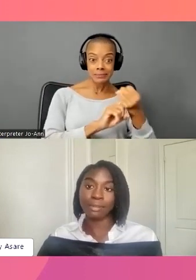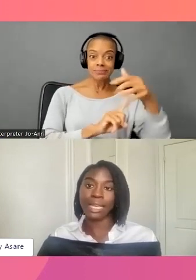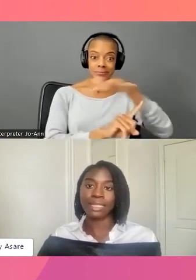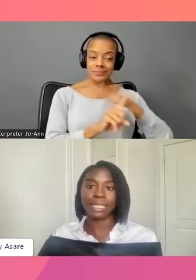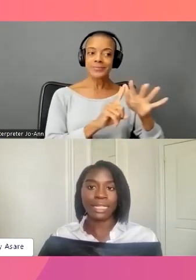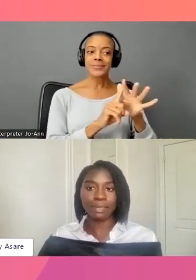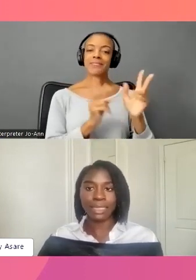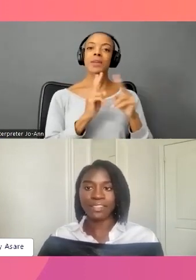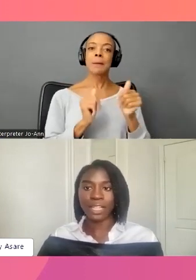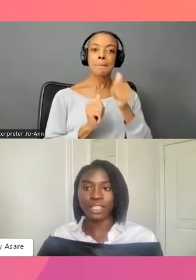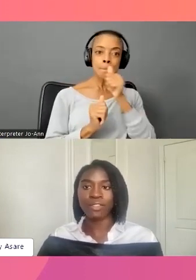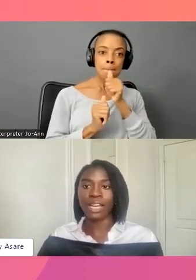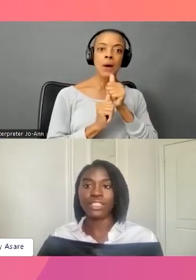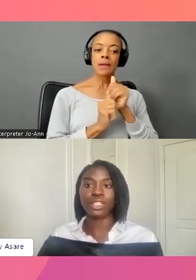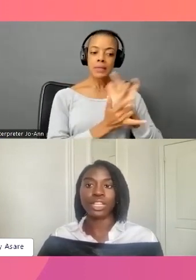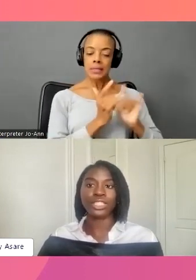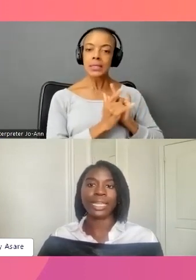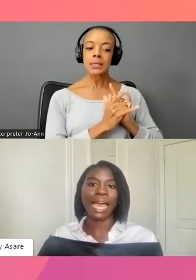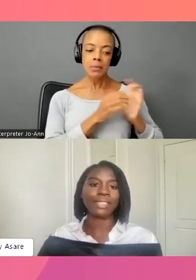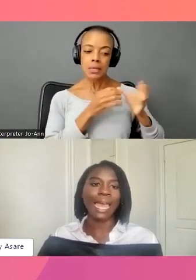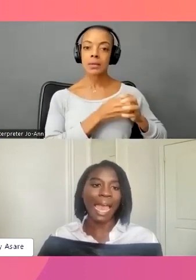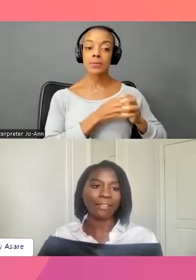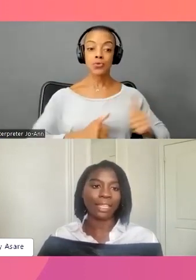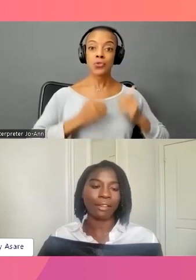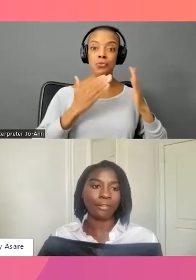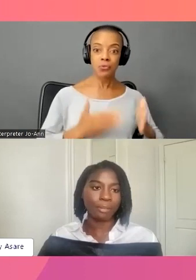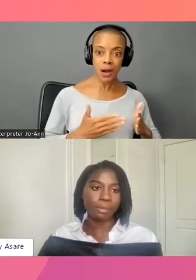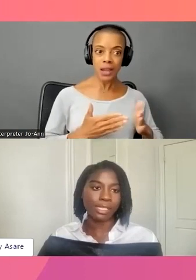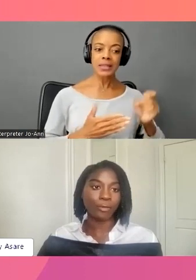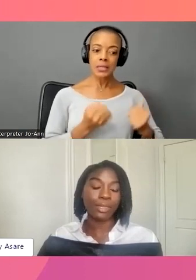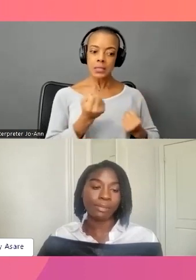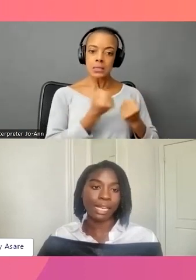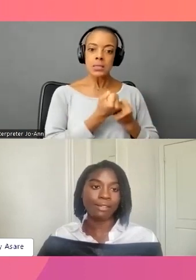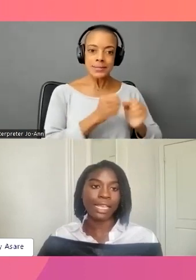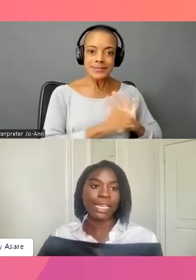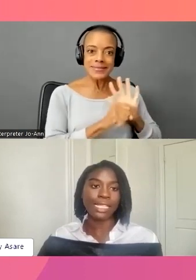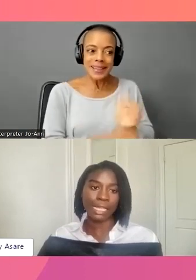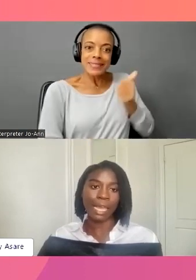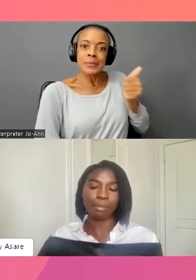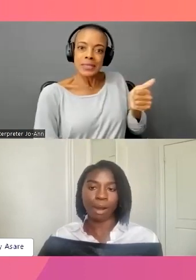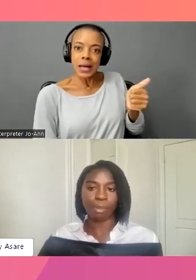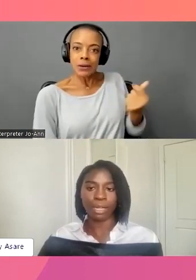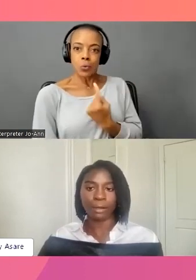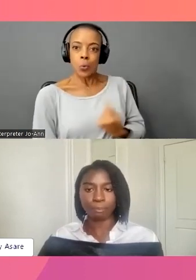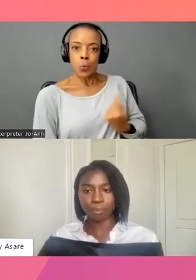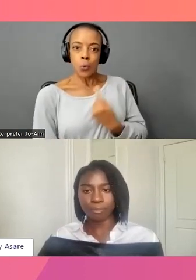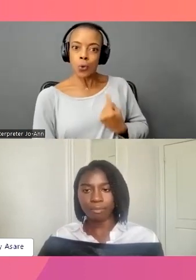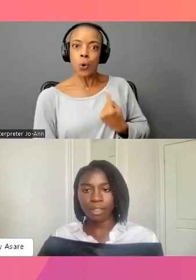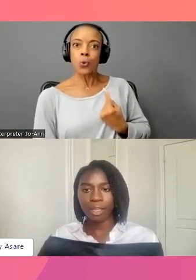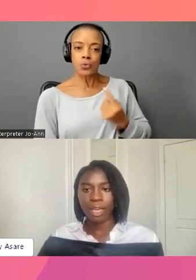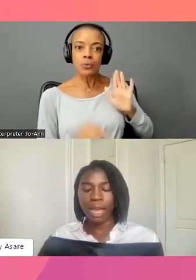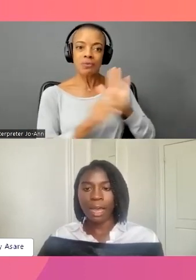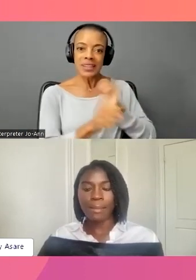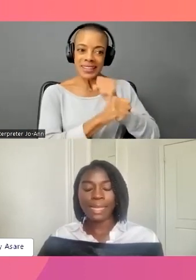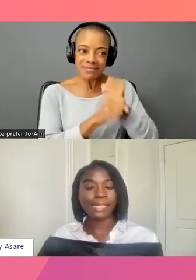psychologique engendrée par la violence elle-même. Alors, c'est dans une sphère intime et donc les survivantes doivent en grande partie